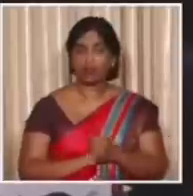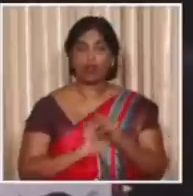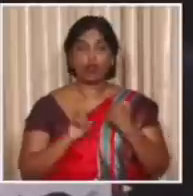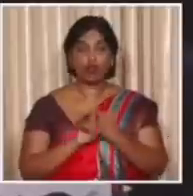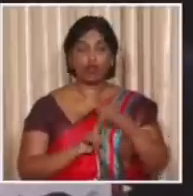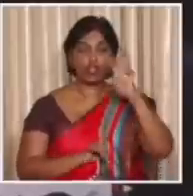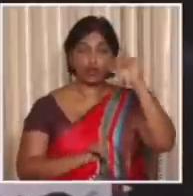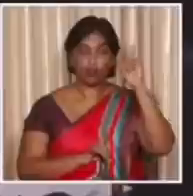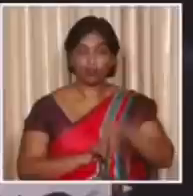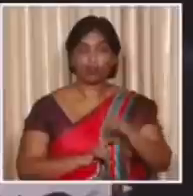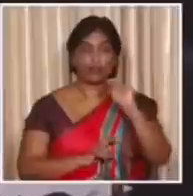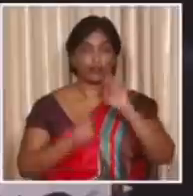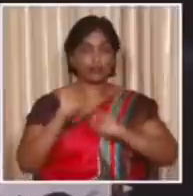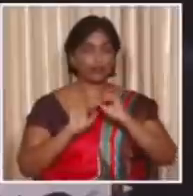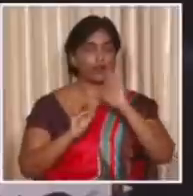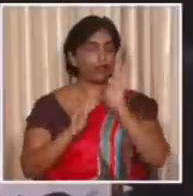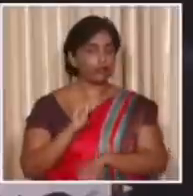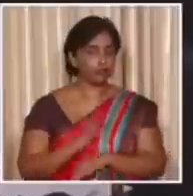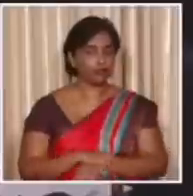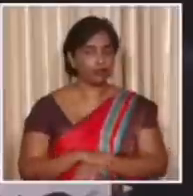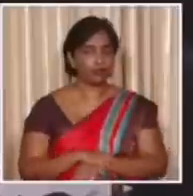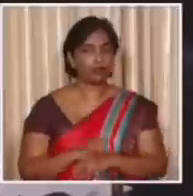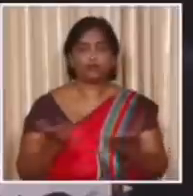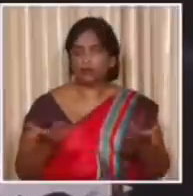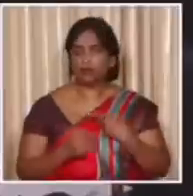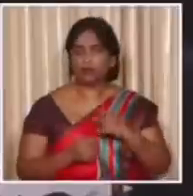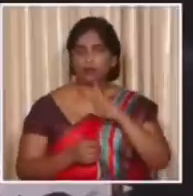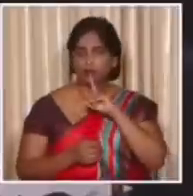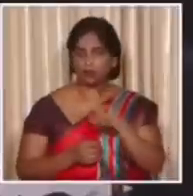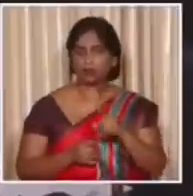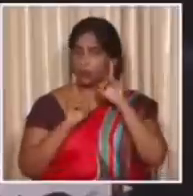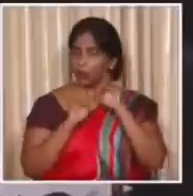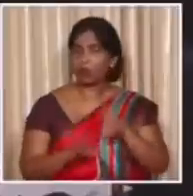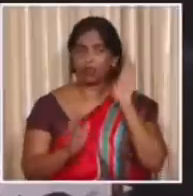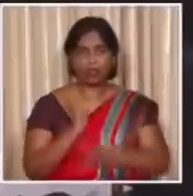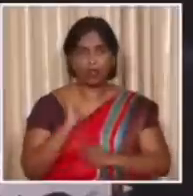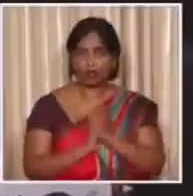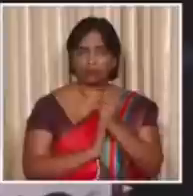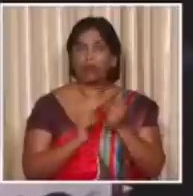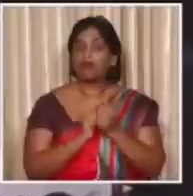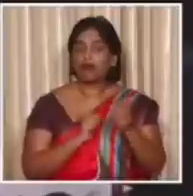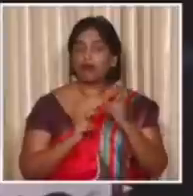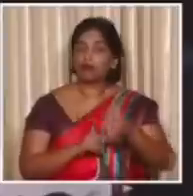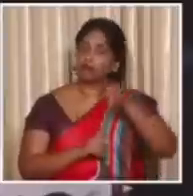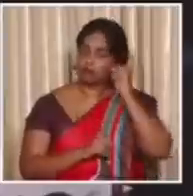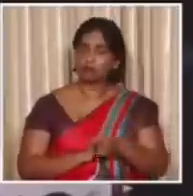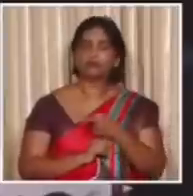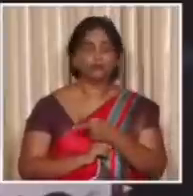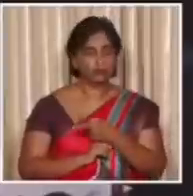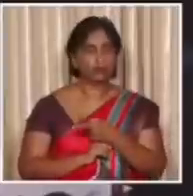කෝටි 90000ක් 20කින් කපහැරියොත් හරිද ඉතින් මම අහන්නේ මේව කපාරන්නේ ඇයිද එහෙනම් පොකර කරන්නේ අනිව